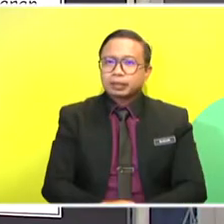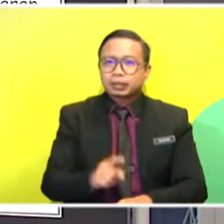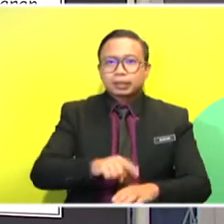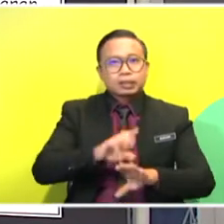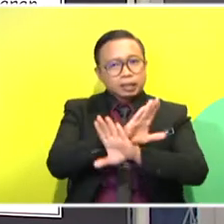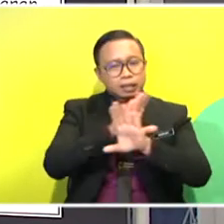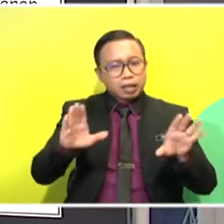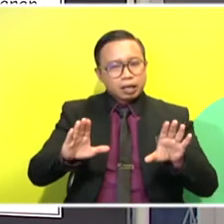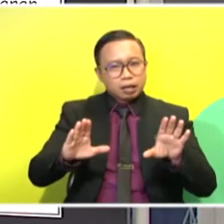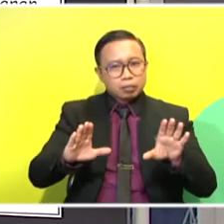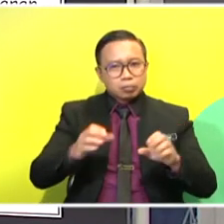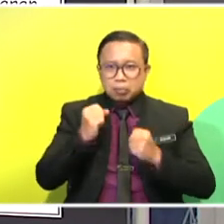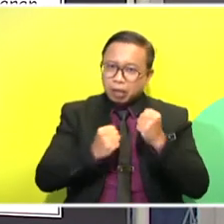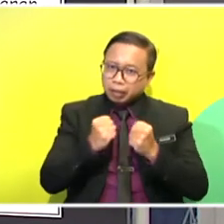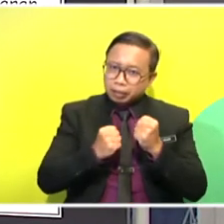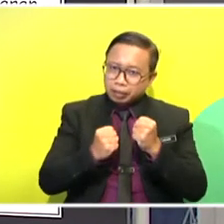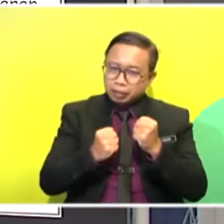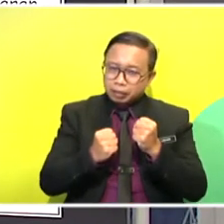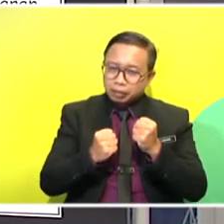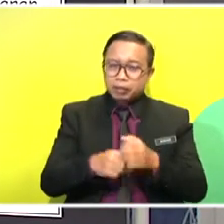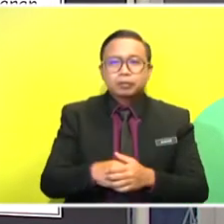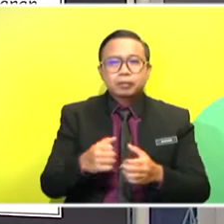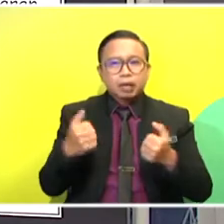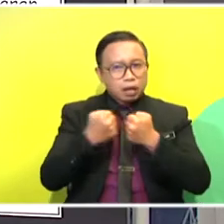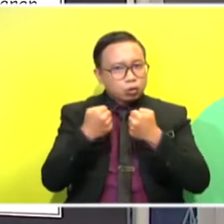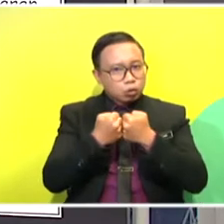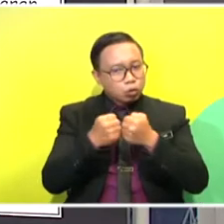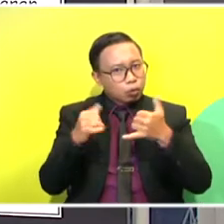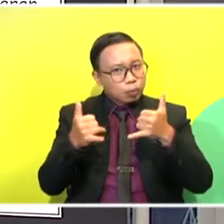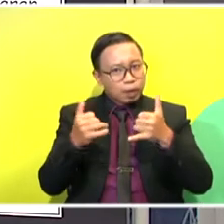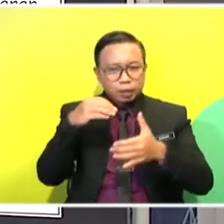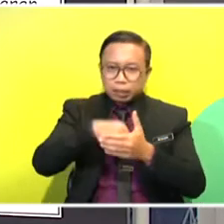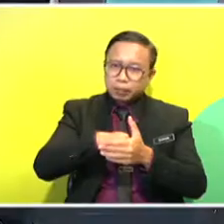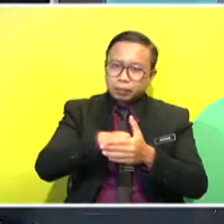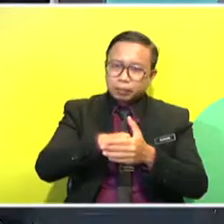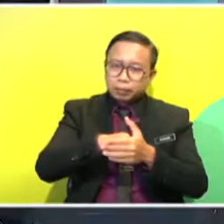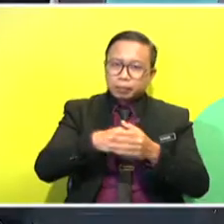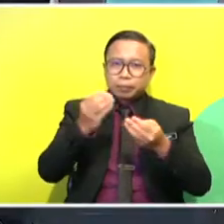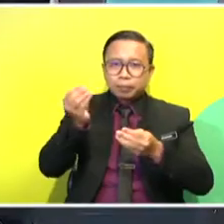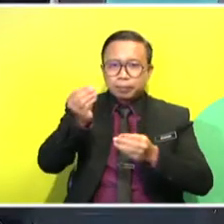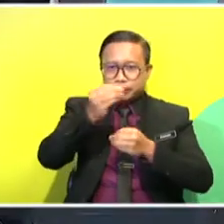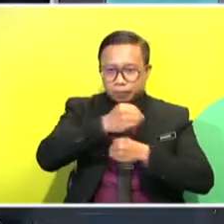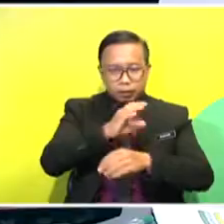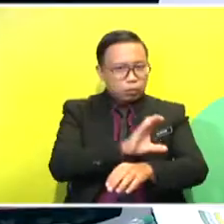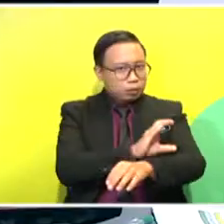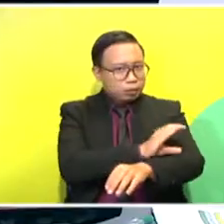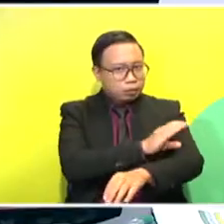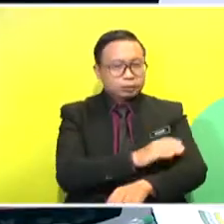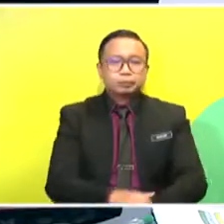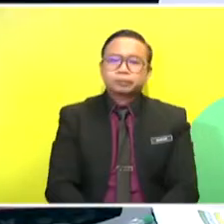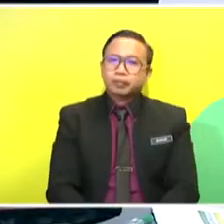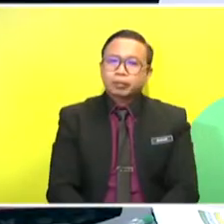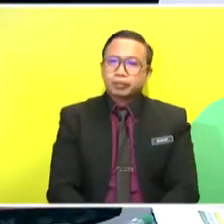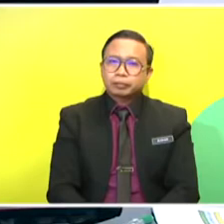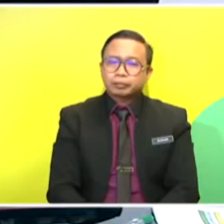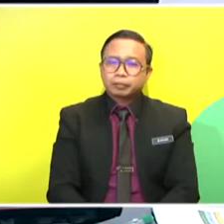dilarang berlari, bergurau senda dan bergaduh di dalam makmal komputer. Okey. Bagi pendapat Nisa, bagi